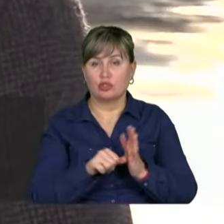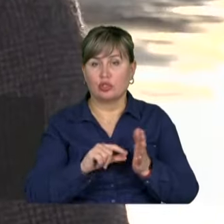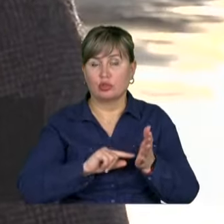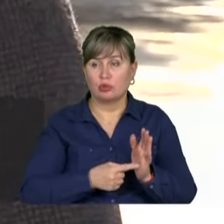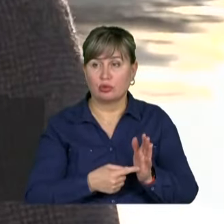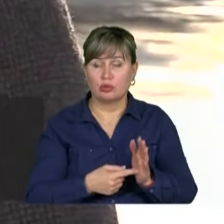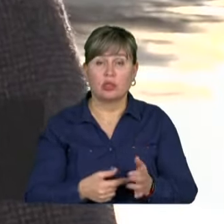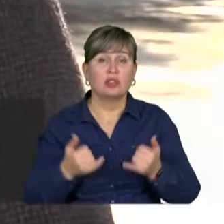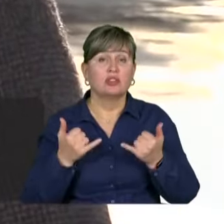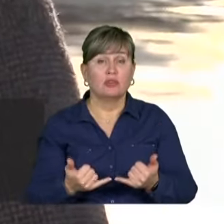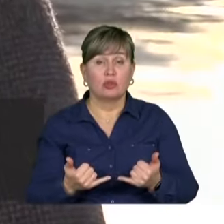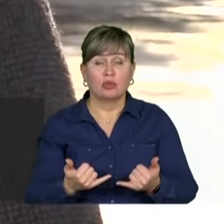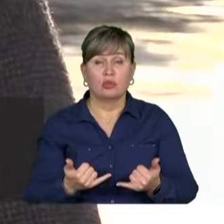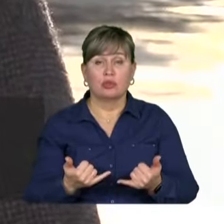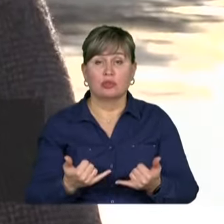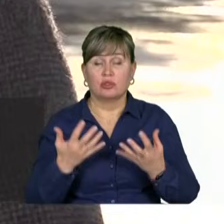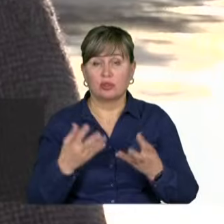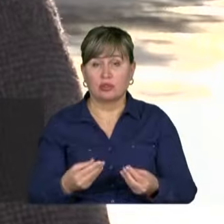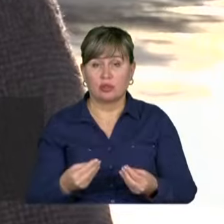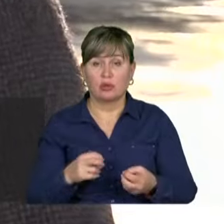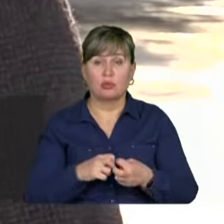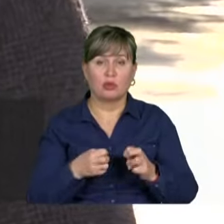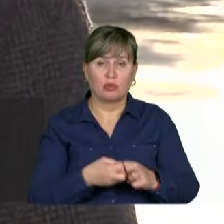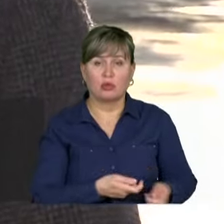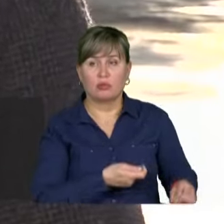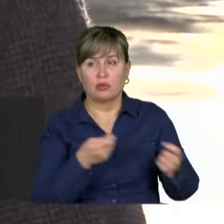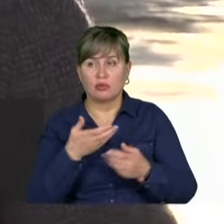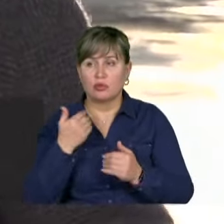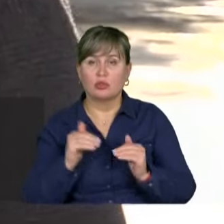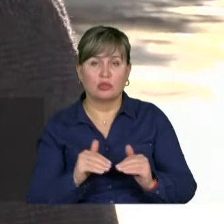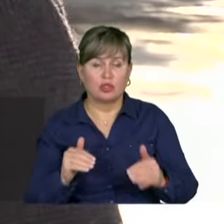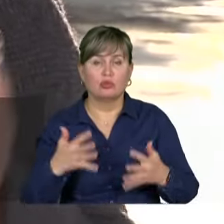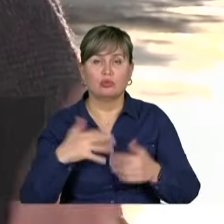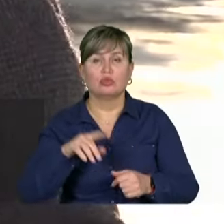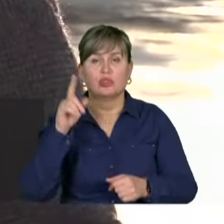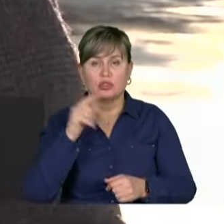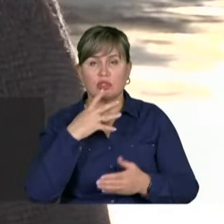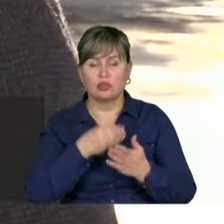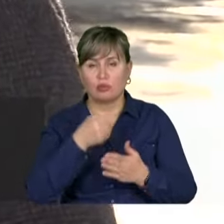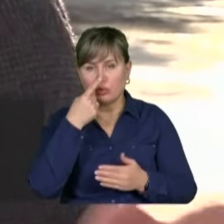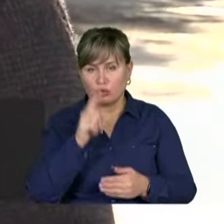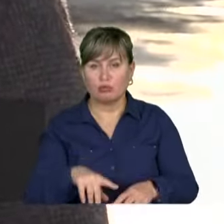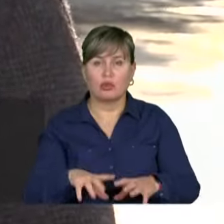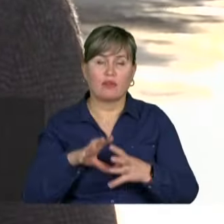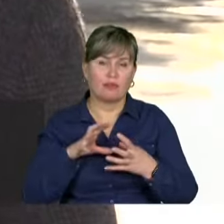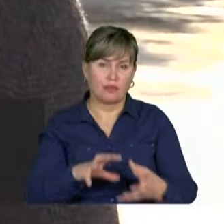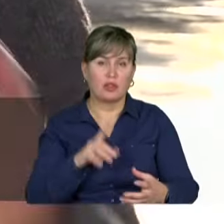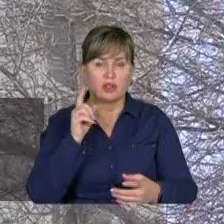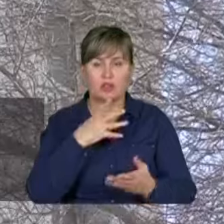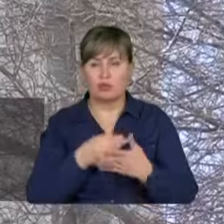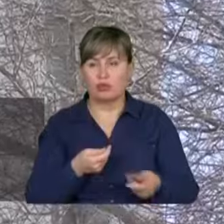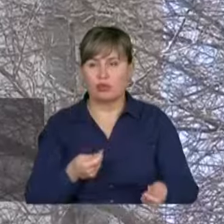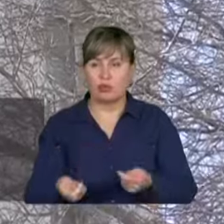На сегодняшний день проблем с подвозом нету. Дети уже знают свои номера автобусов, знают своих